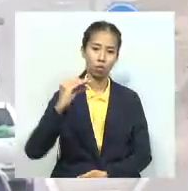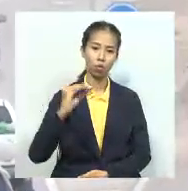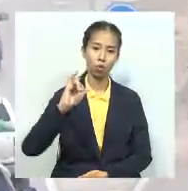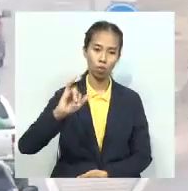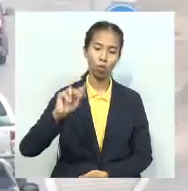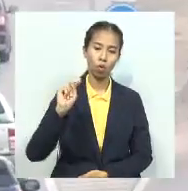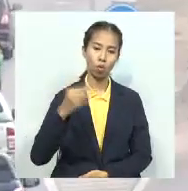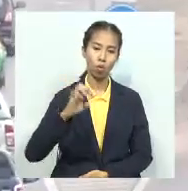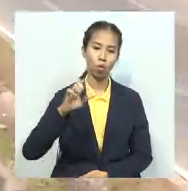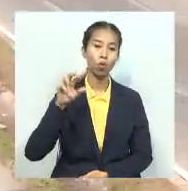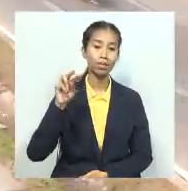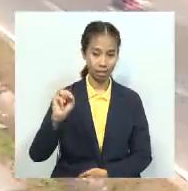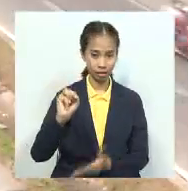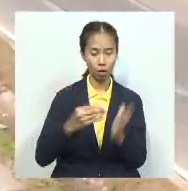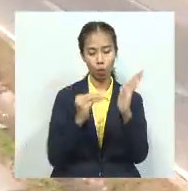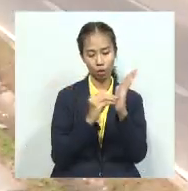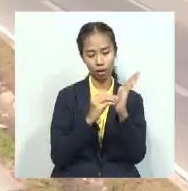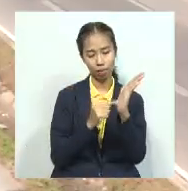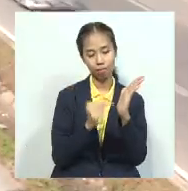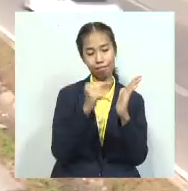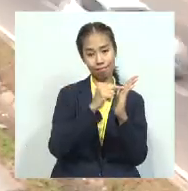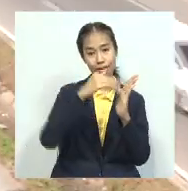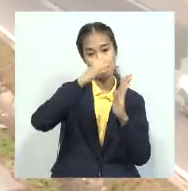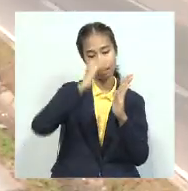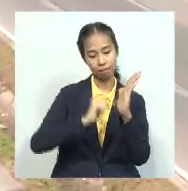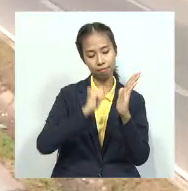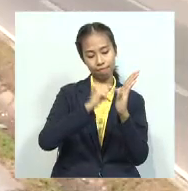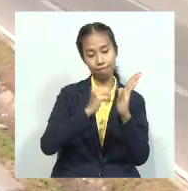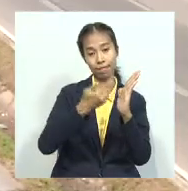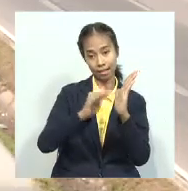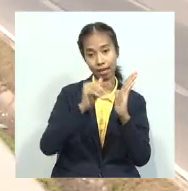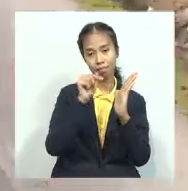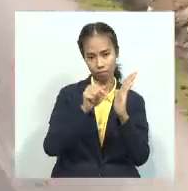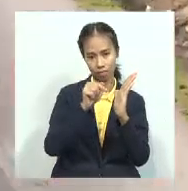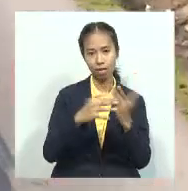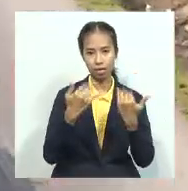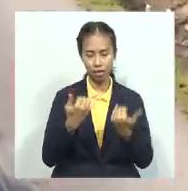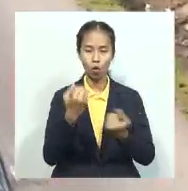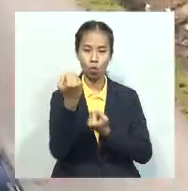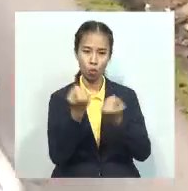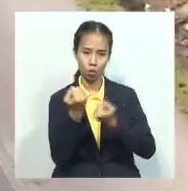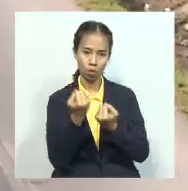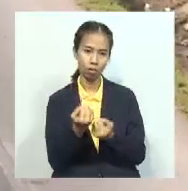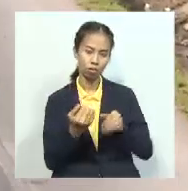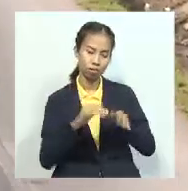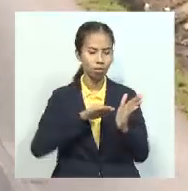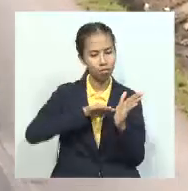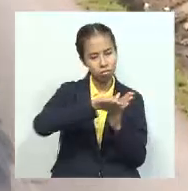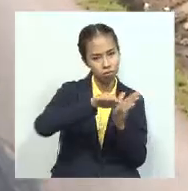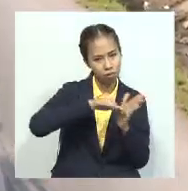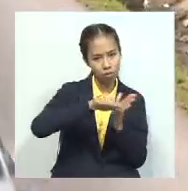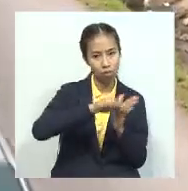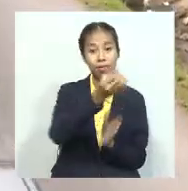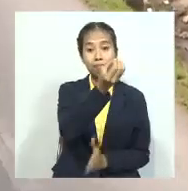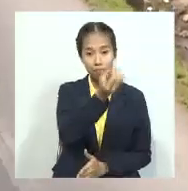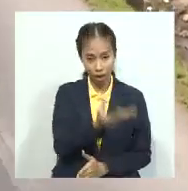ครที่มุ่งหน้าออกสู่ภาคเหนือและภาคอีสานพบว่าเริ่มมีปริมาณรถขาออกเพิ่มมากขึ้นกว่าปกติแ